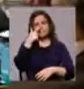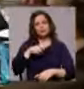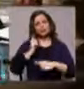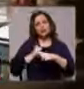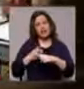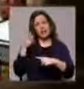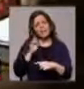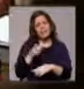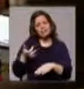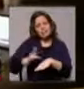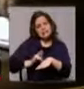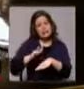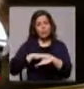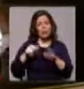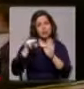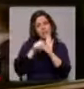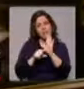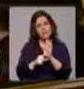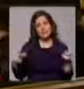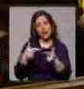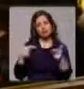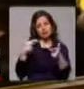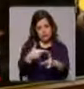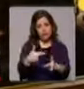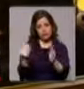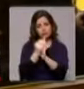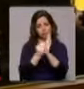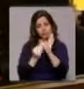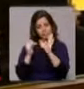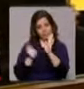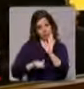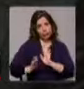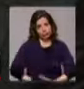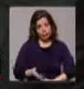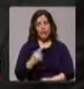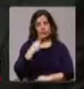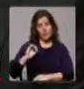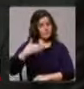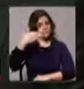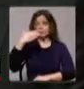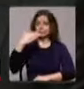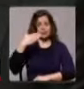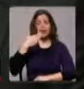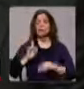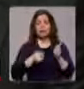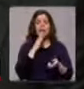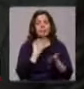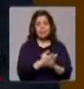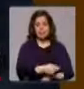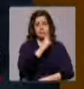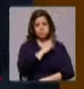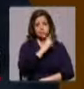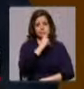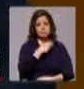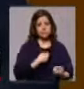fragilizados pelas medidas de austeridade já aplicadas e que a prioridade do governo helénico não é responder às pressões